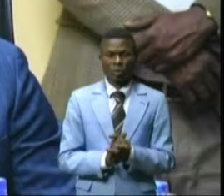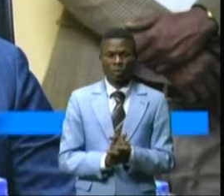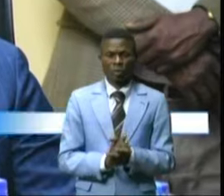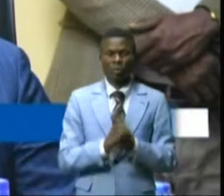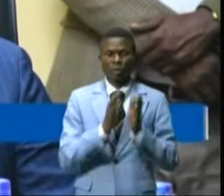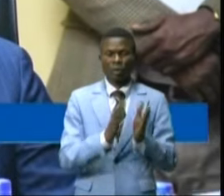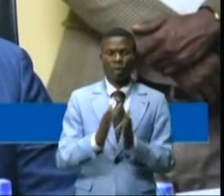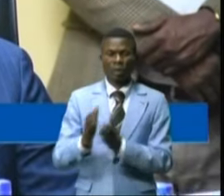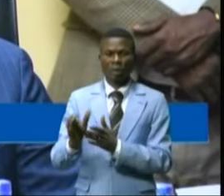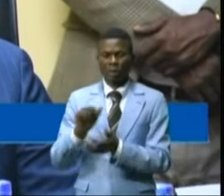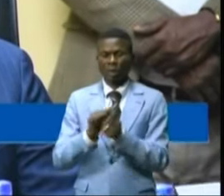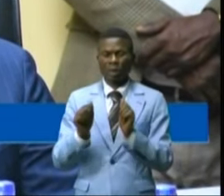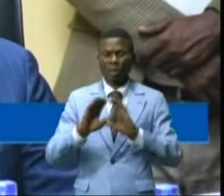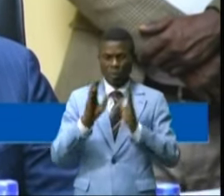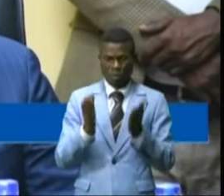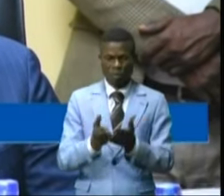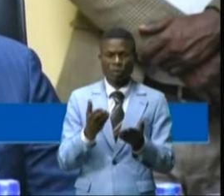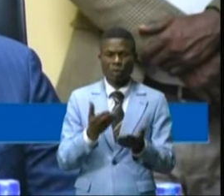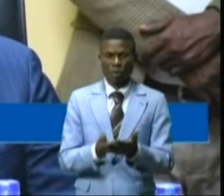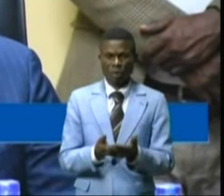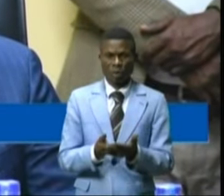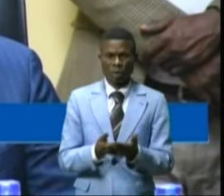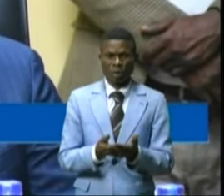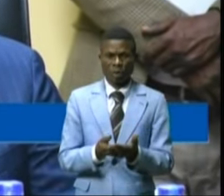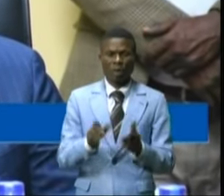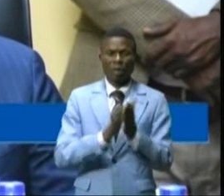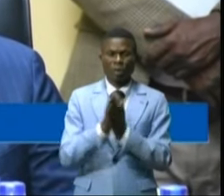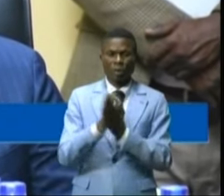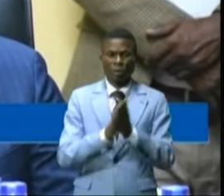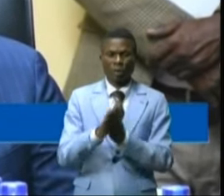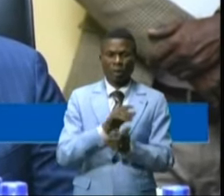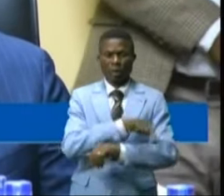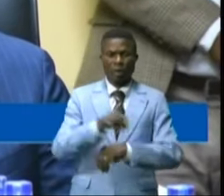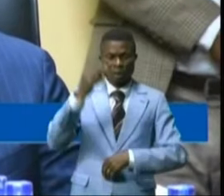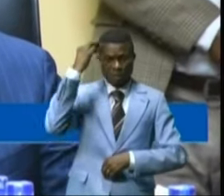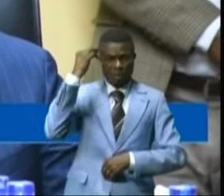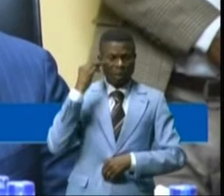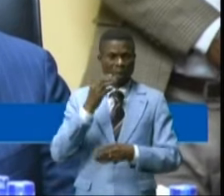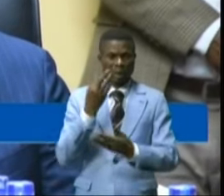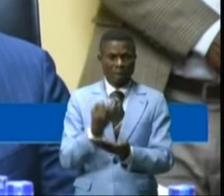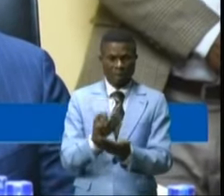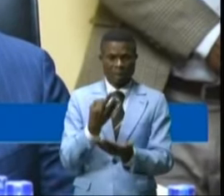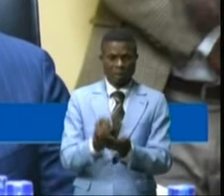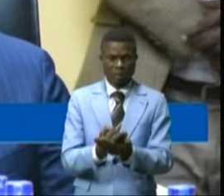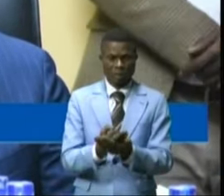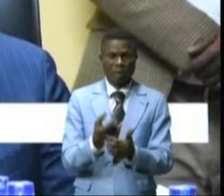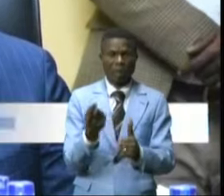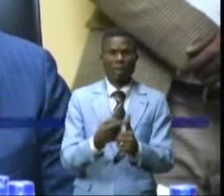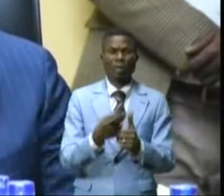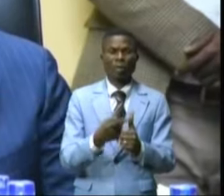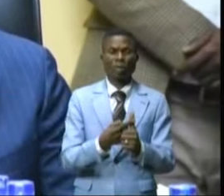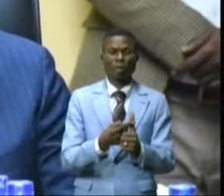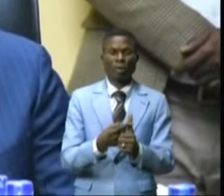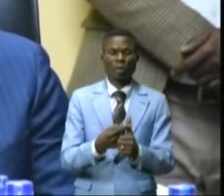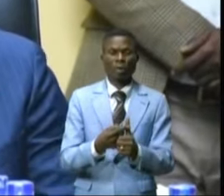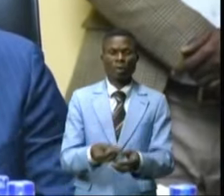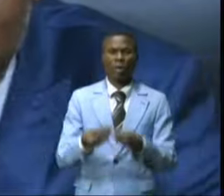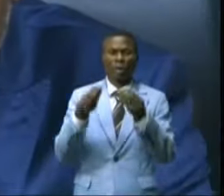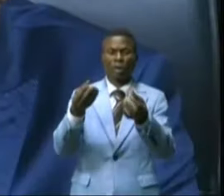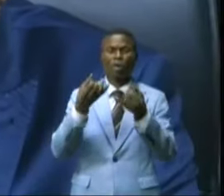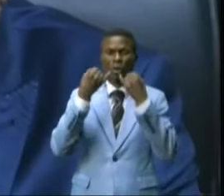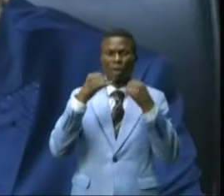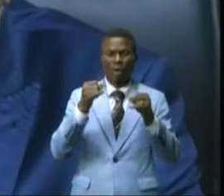ou données complémentaires telles que souhaitées par le ministère des Finances. Il s'agit notamment de donner les